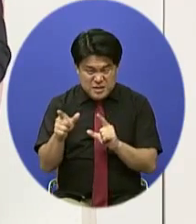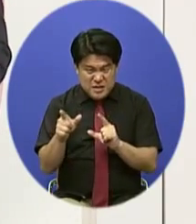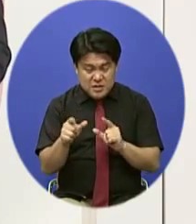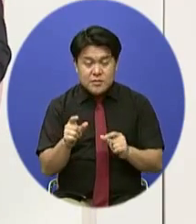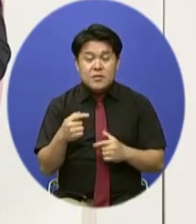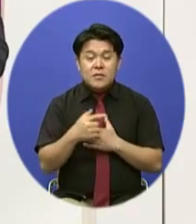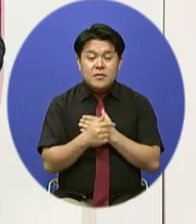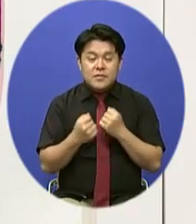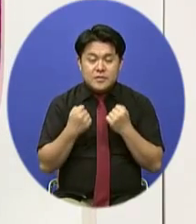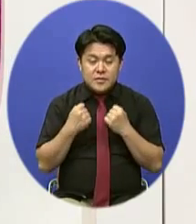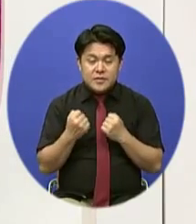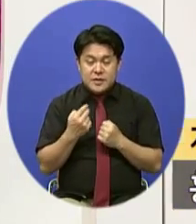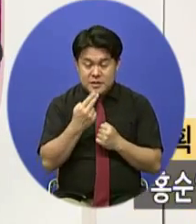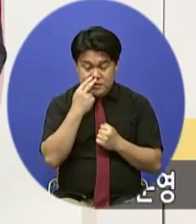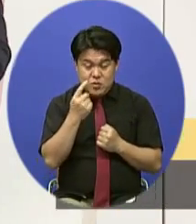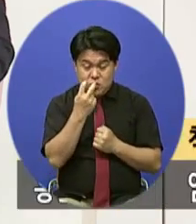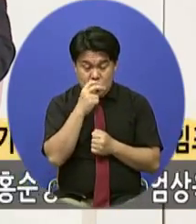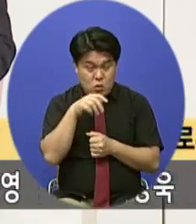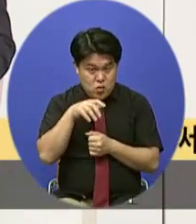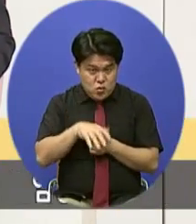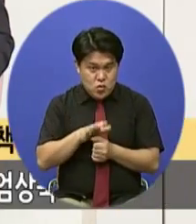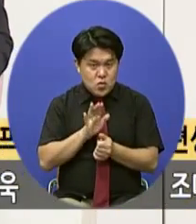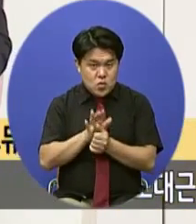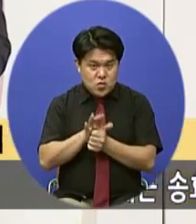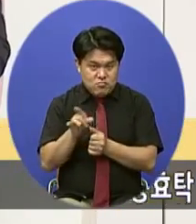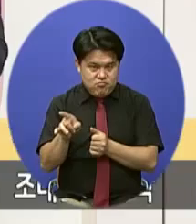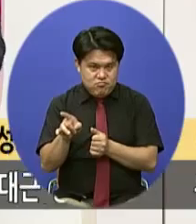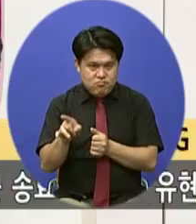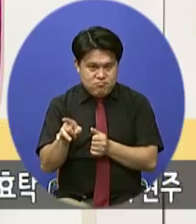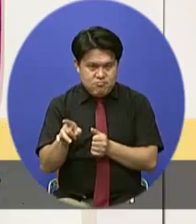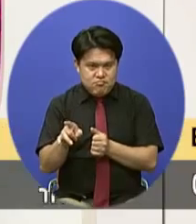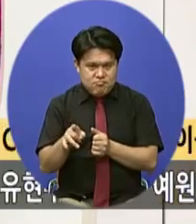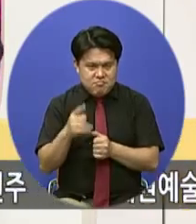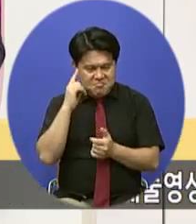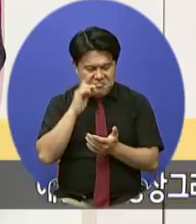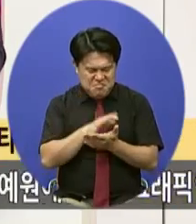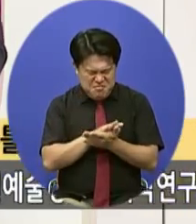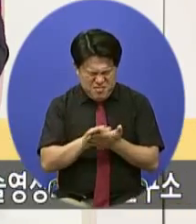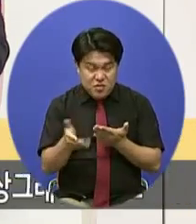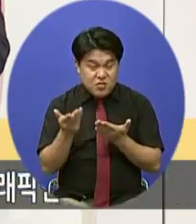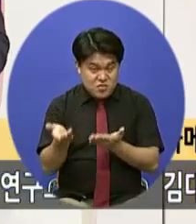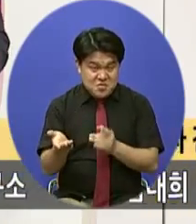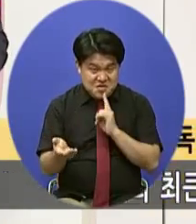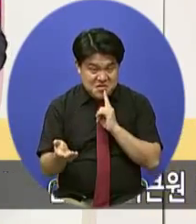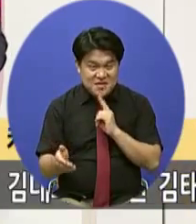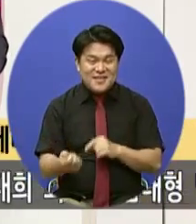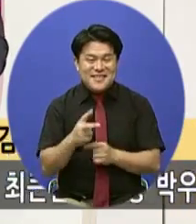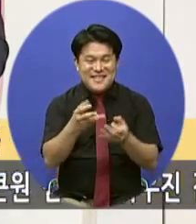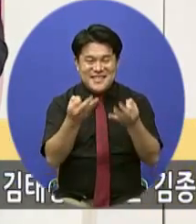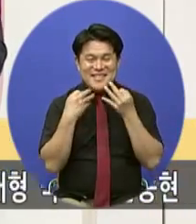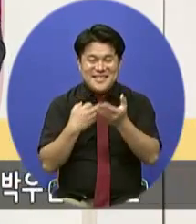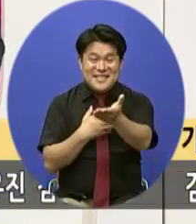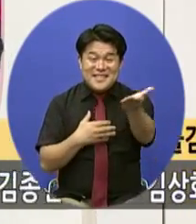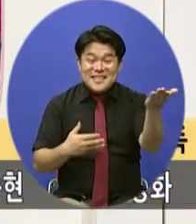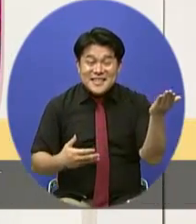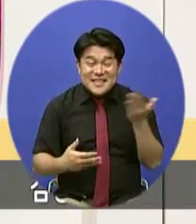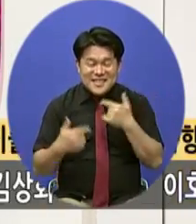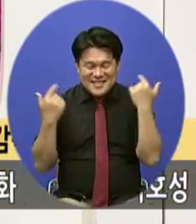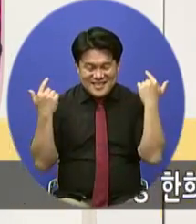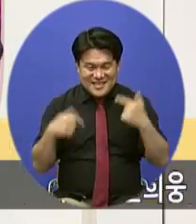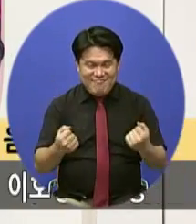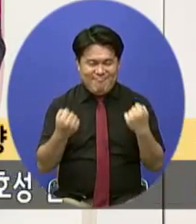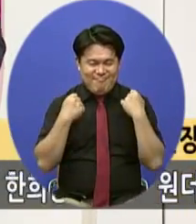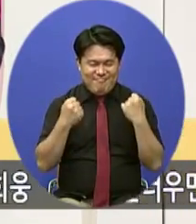인간의 건강과 생명을 보호해주는 그렇죠. 평화를 준다고 하네요. 네. 시청자 여러분들도